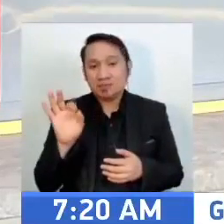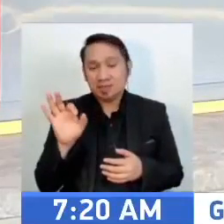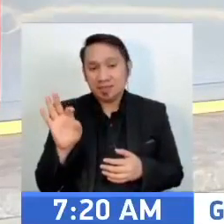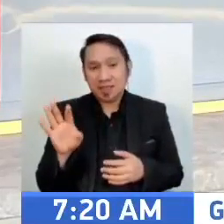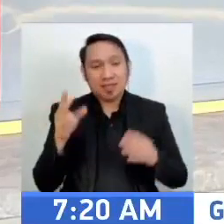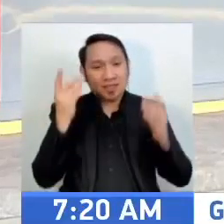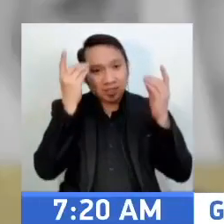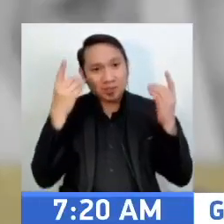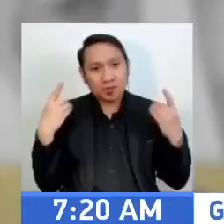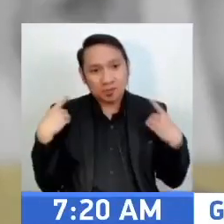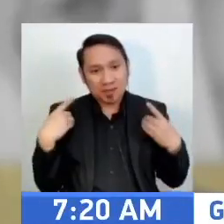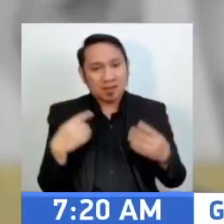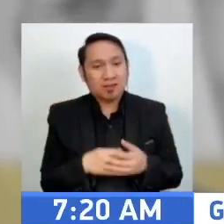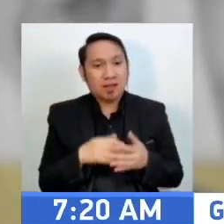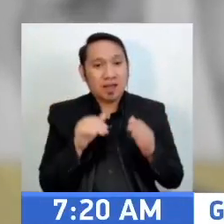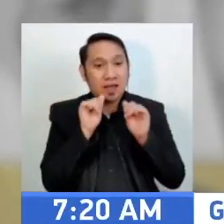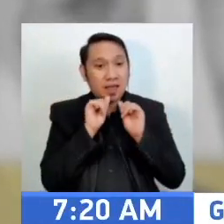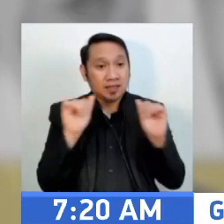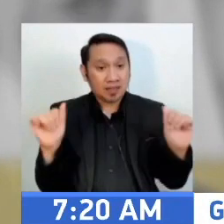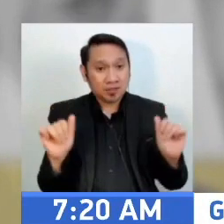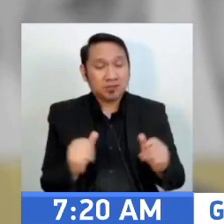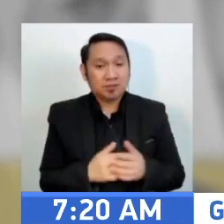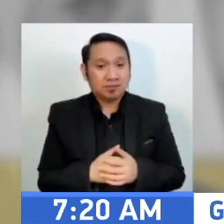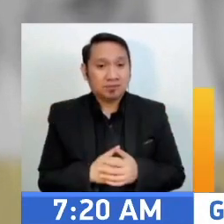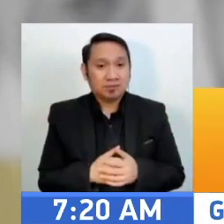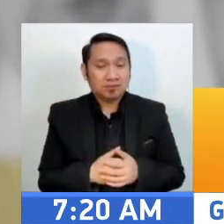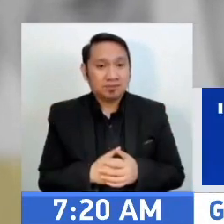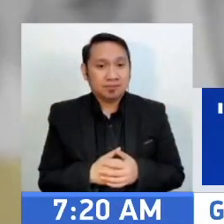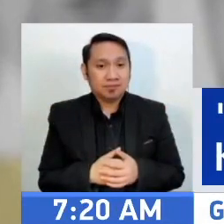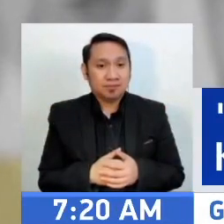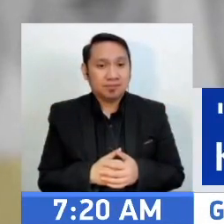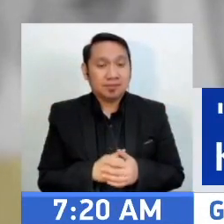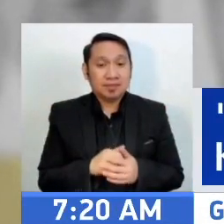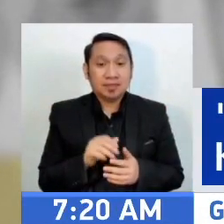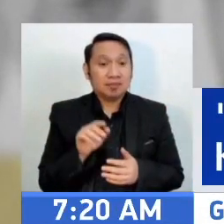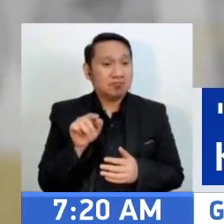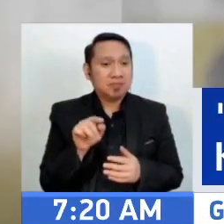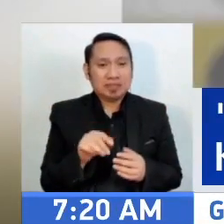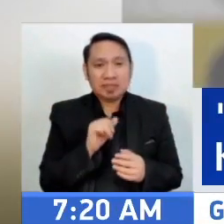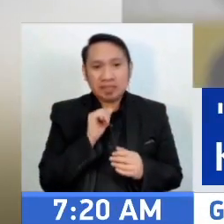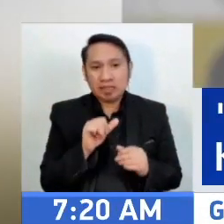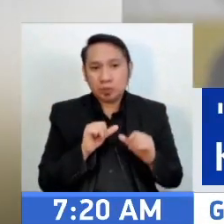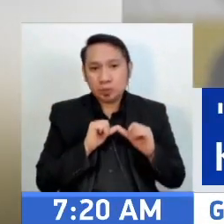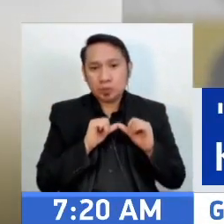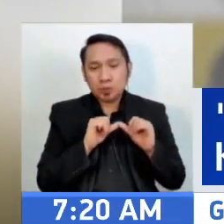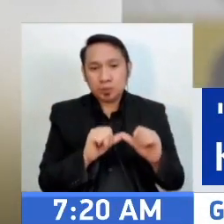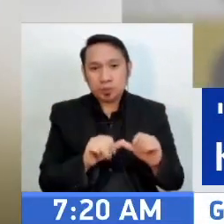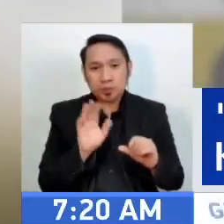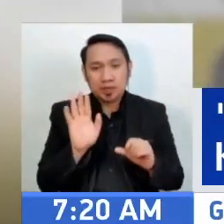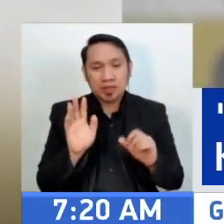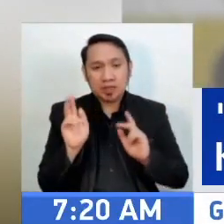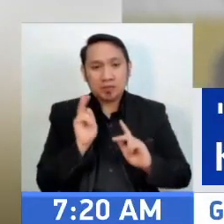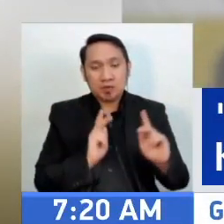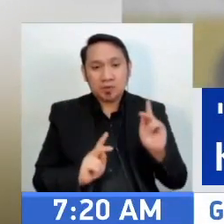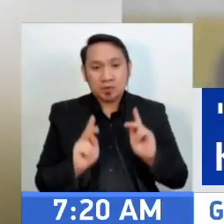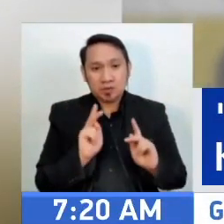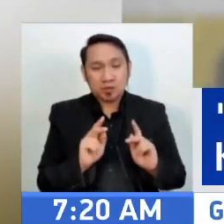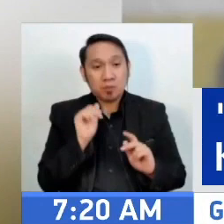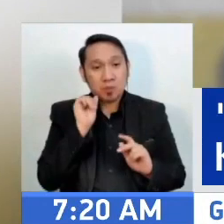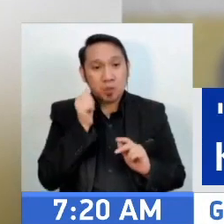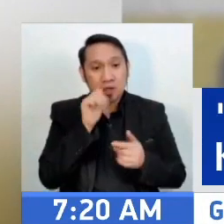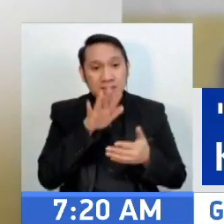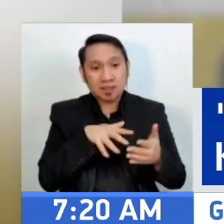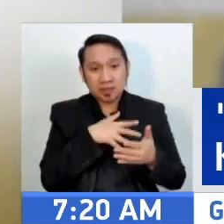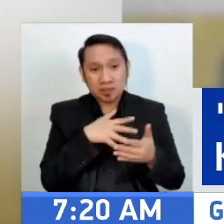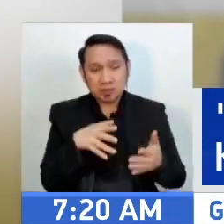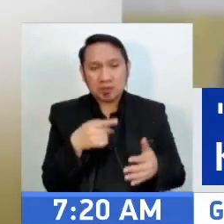media, in-announce ang talent management na 1Z Entertainment na hindi na rin matutuloy ang show na nakaschedule sana bukas. Humingi ng paumanhin